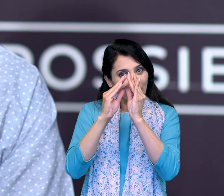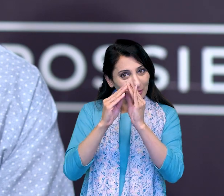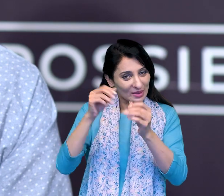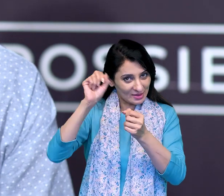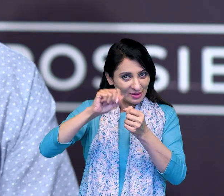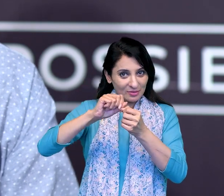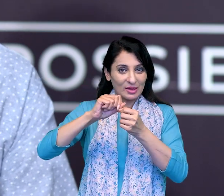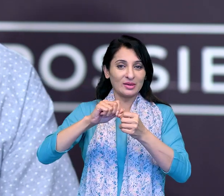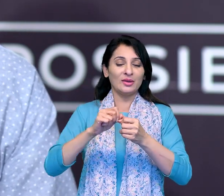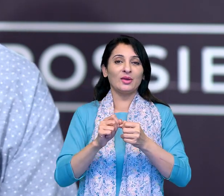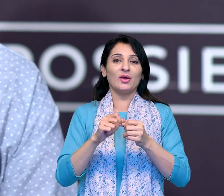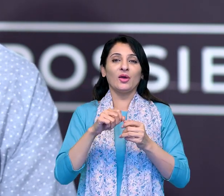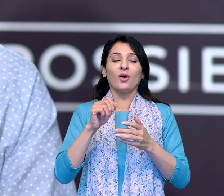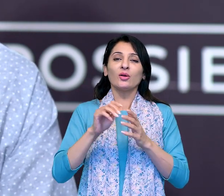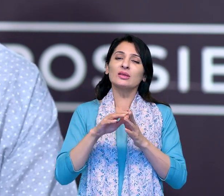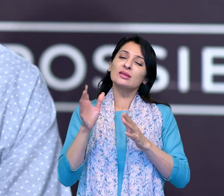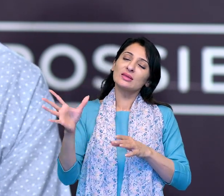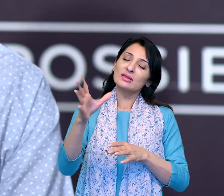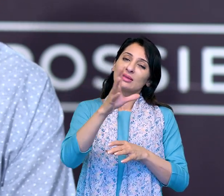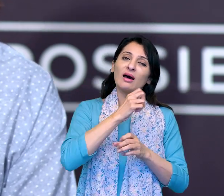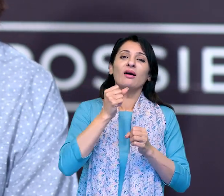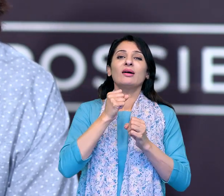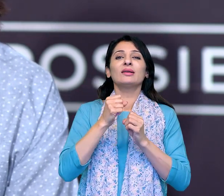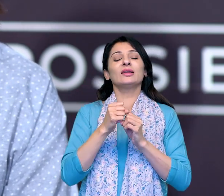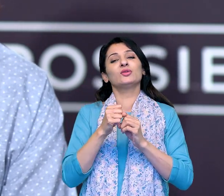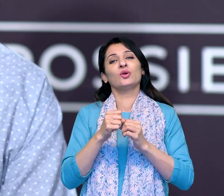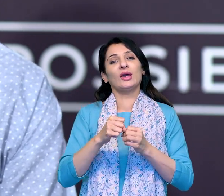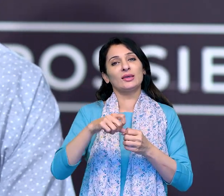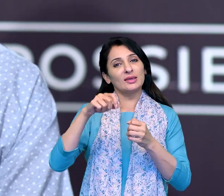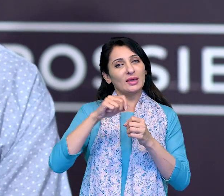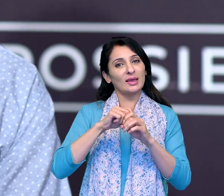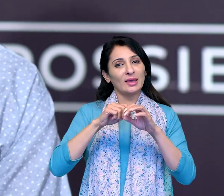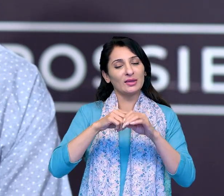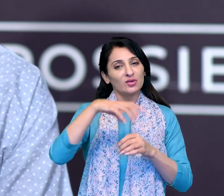1632 में यह सभी मॉन्यूमेंट्स जो है बने और